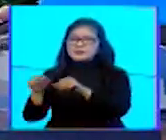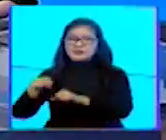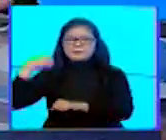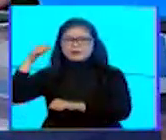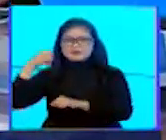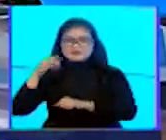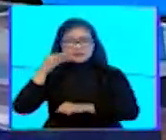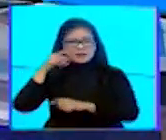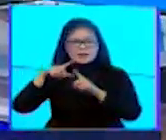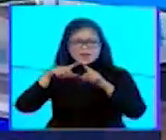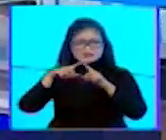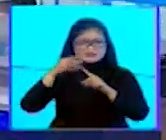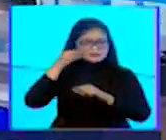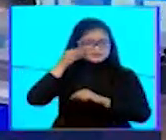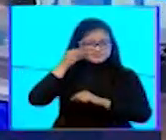Anji?